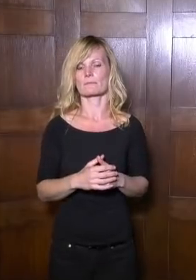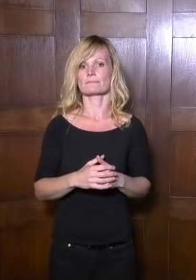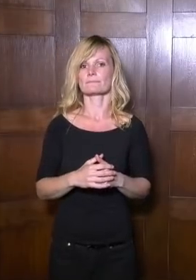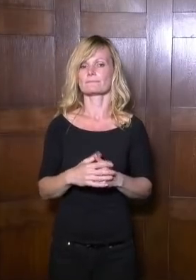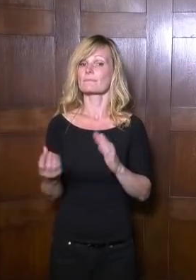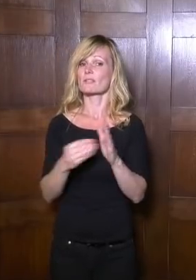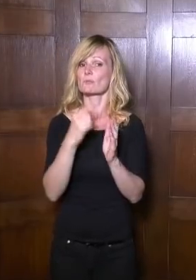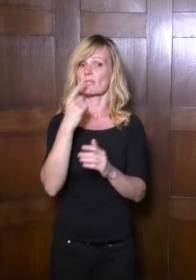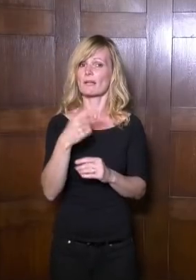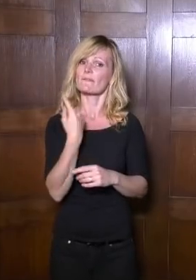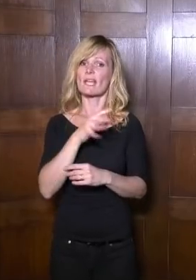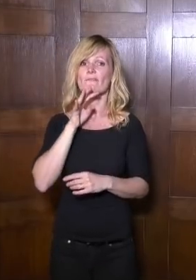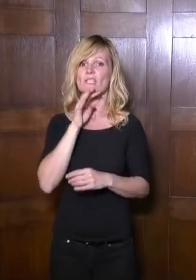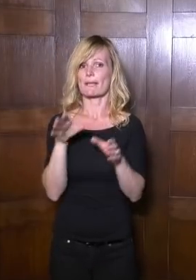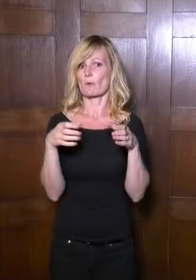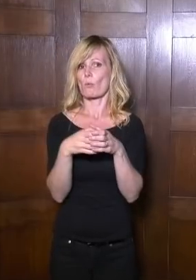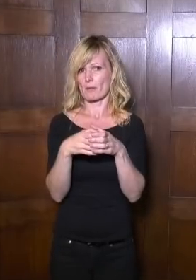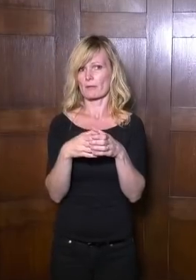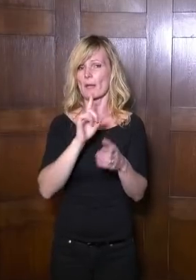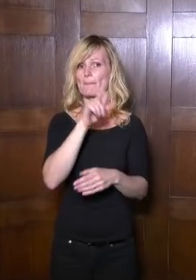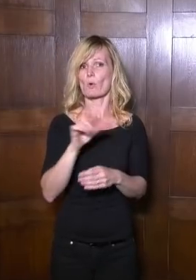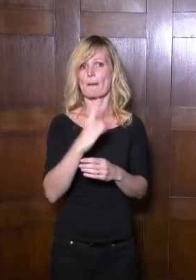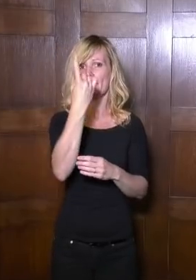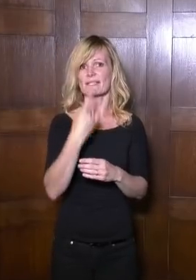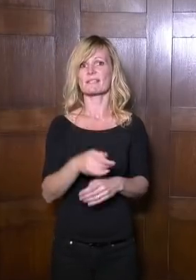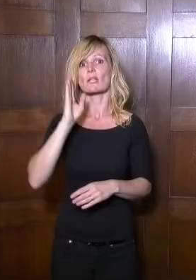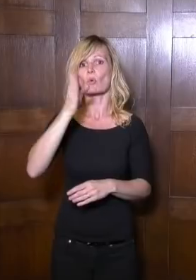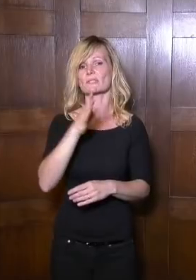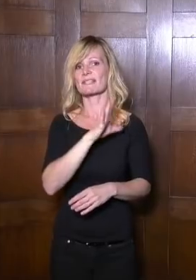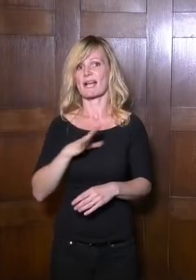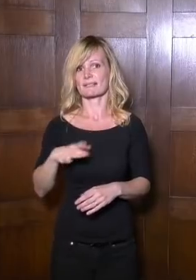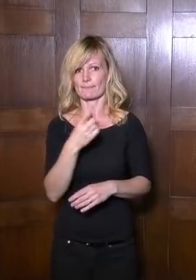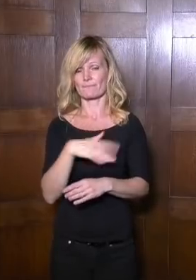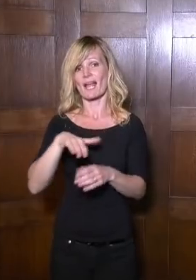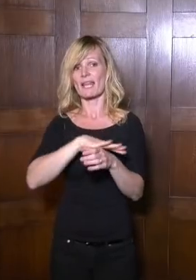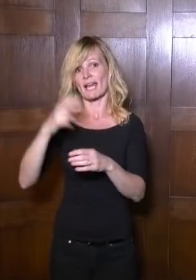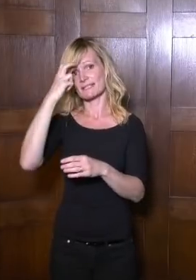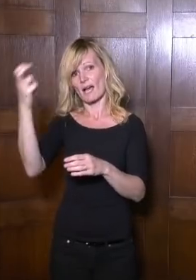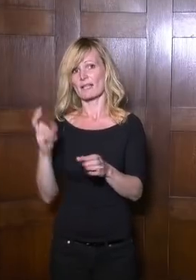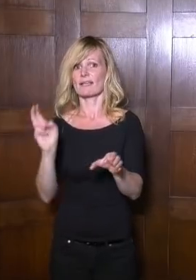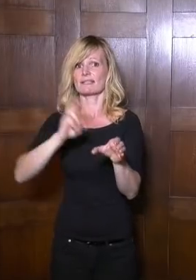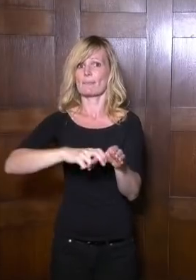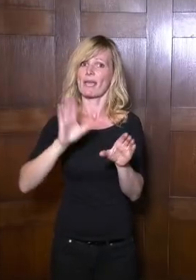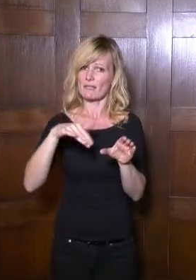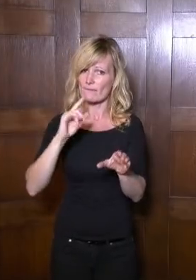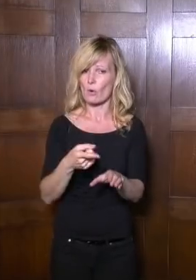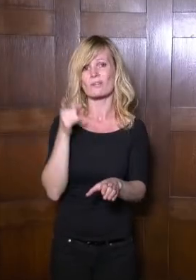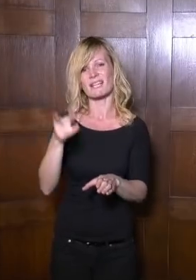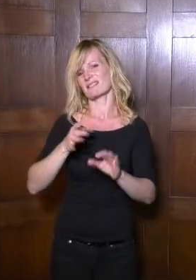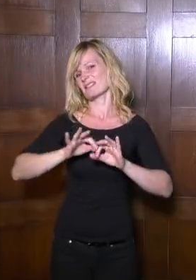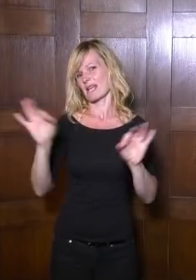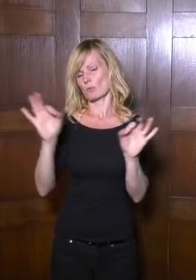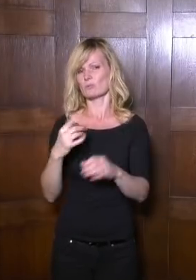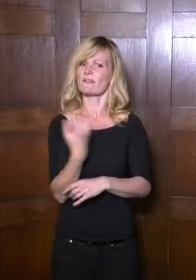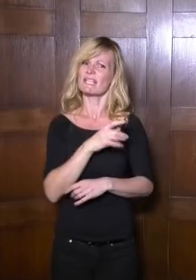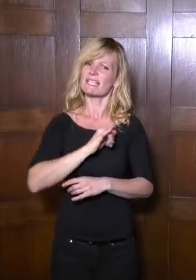hervorheben möchte, wir haben eine WhatsApp-Gruppe, Bürgermeister Nordsachsen, der Landrat darf auch daran teilnehmen, das war sehr gut. Wir hatten immer jeden